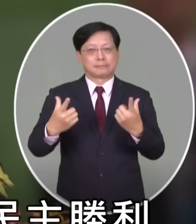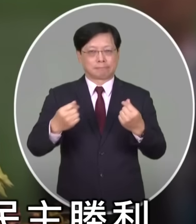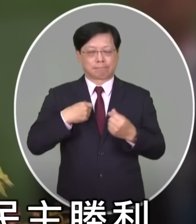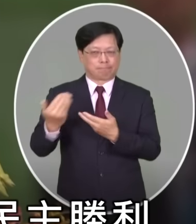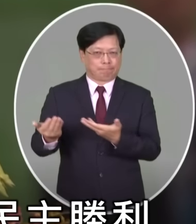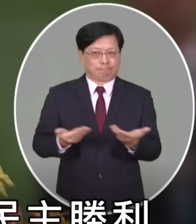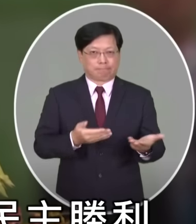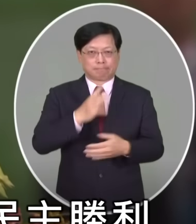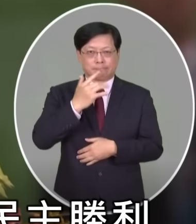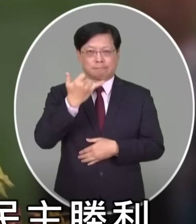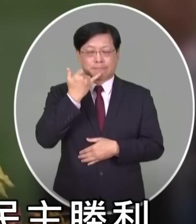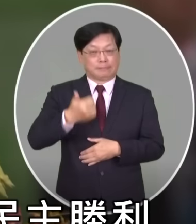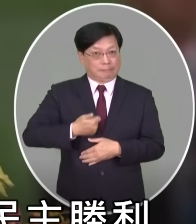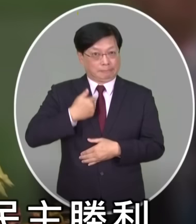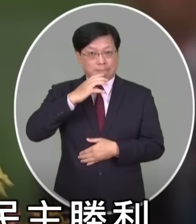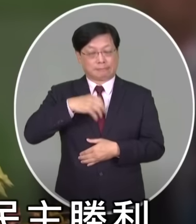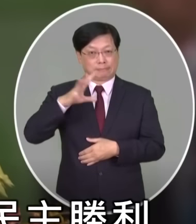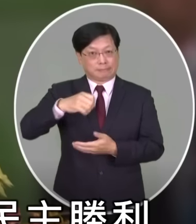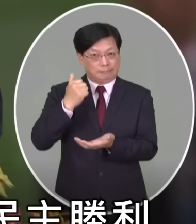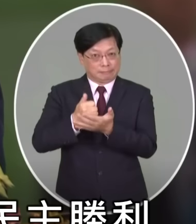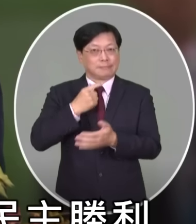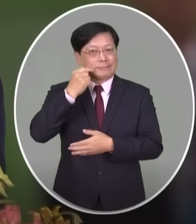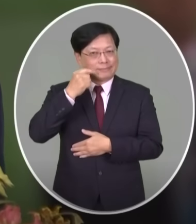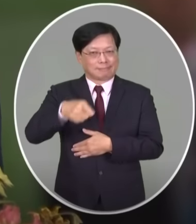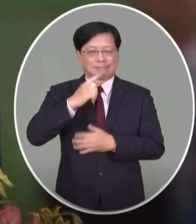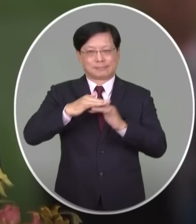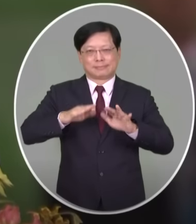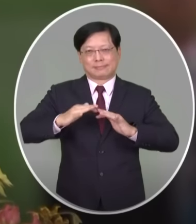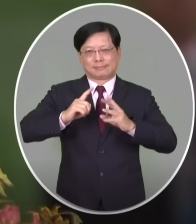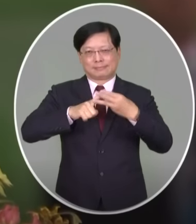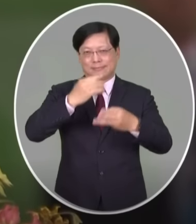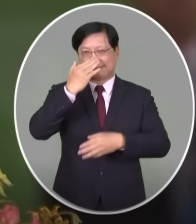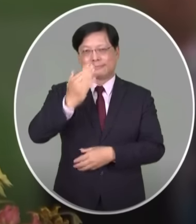接得来不易的民主胜利。